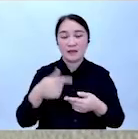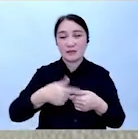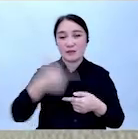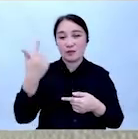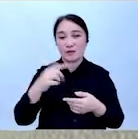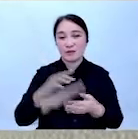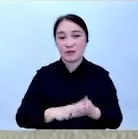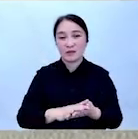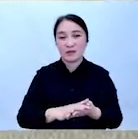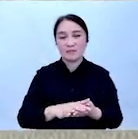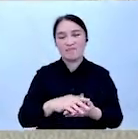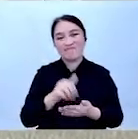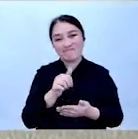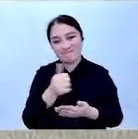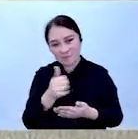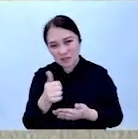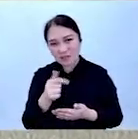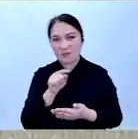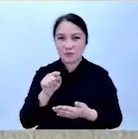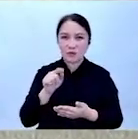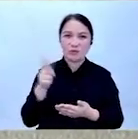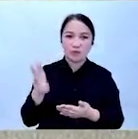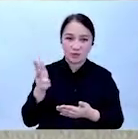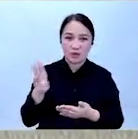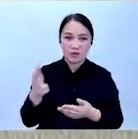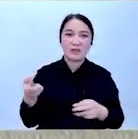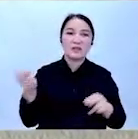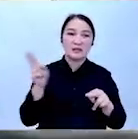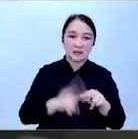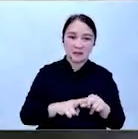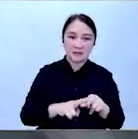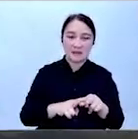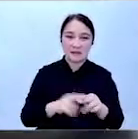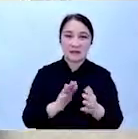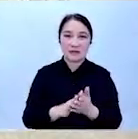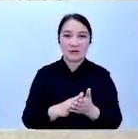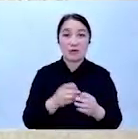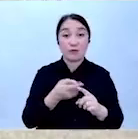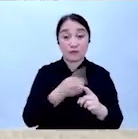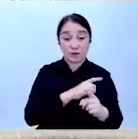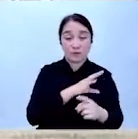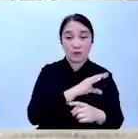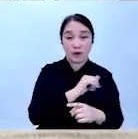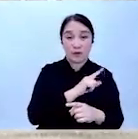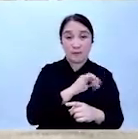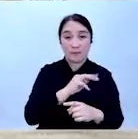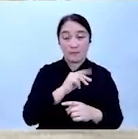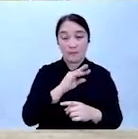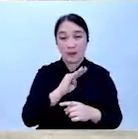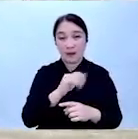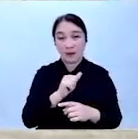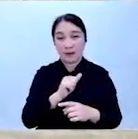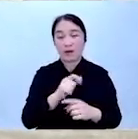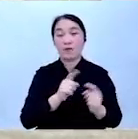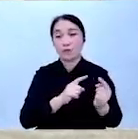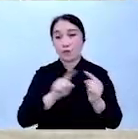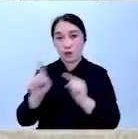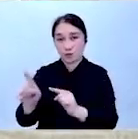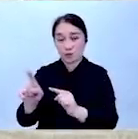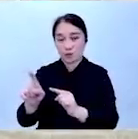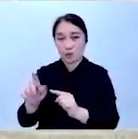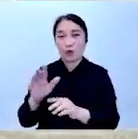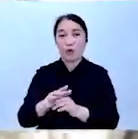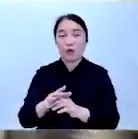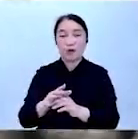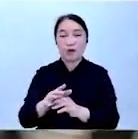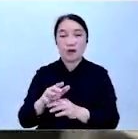depende sa class ang dagdag sa kasalukuyang toll na mga mula Kalamba patungong Alabang. Kung mula namang Kalamba hanggang Santo Tomas, 4 hanggang